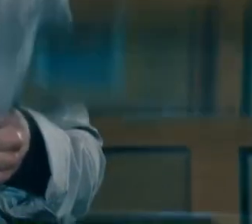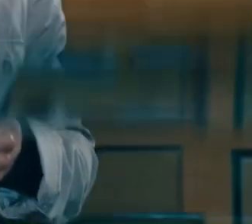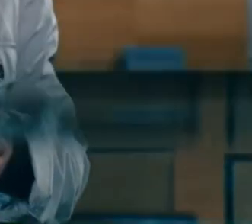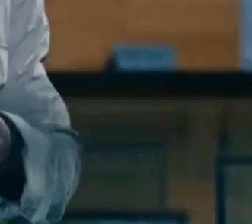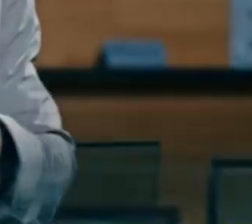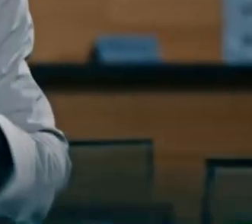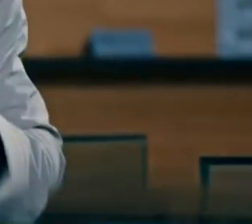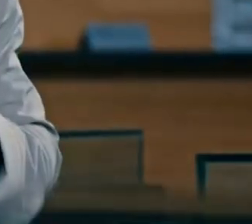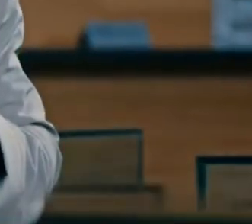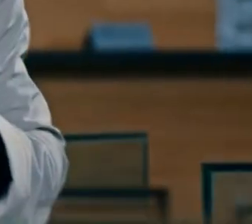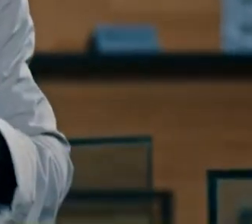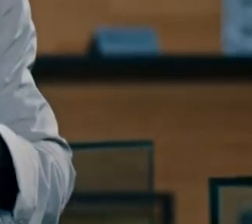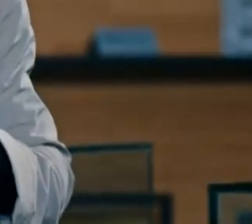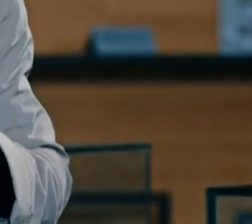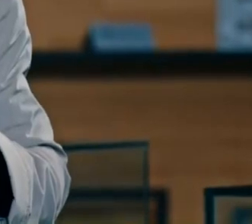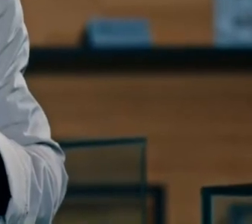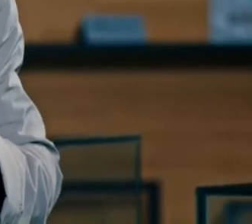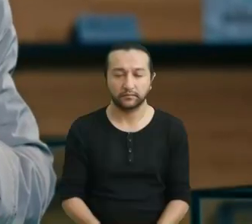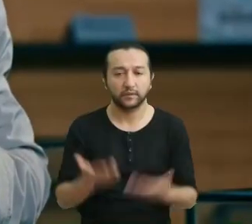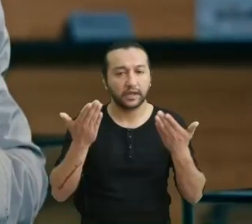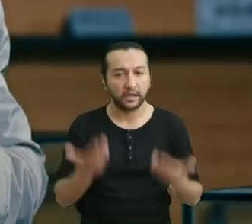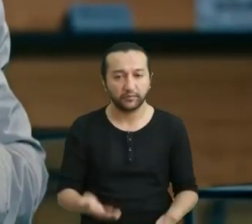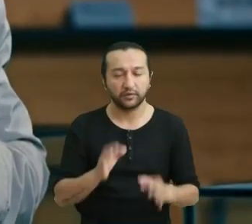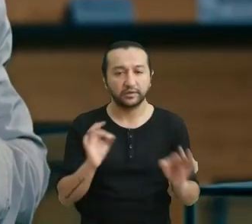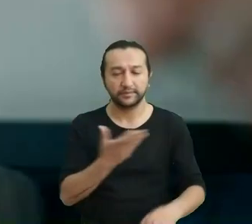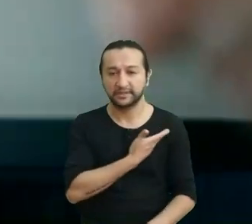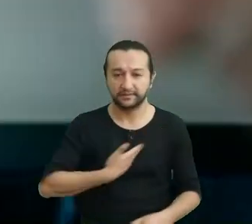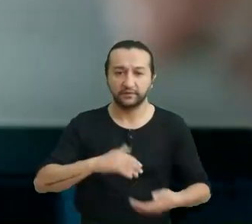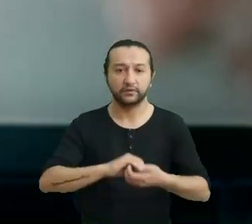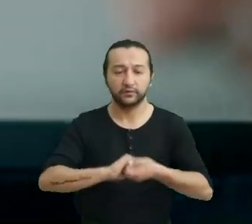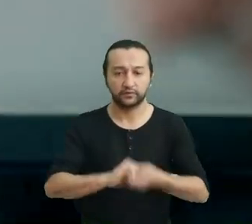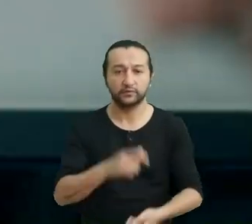içecek kupaları, fotoğraflar. Kabul ediyorum sevgili dostum.